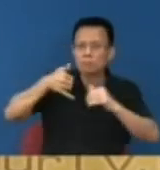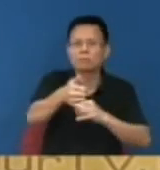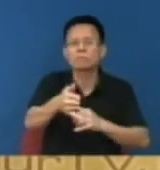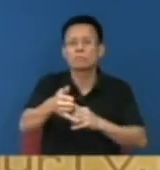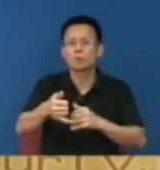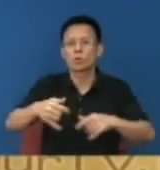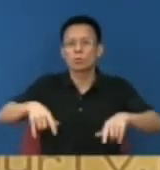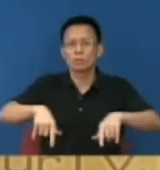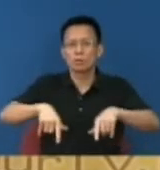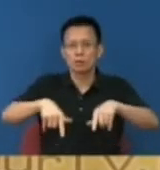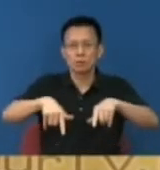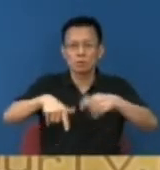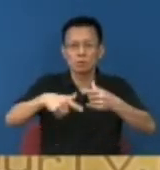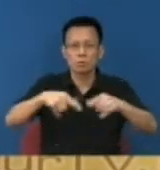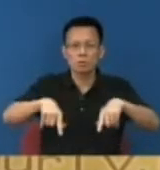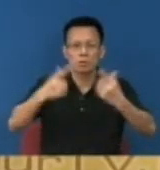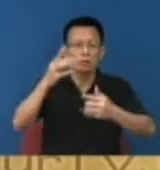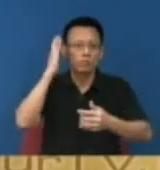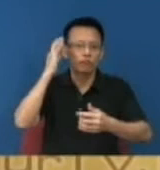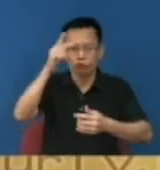就呢個